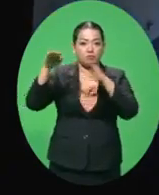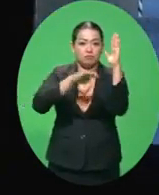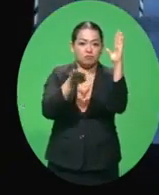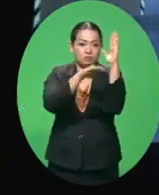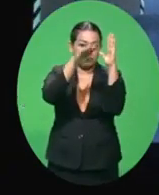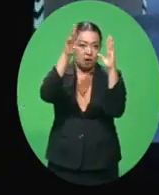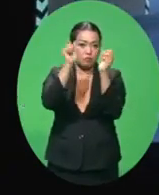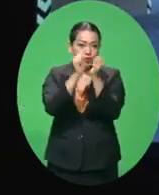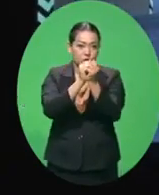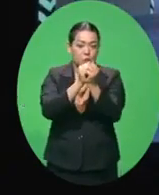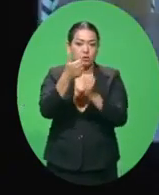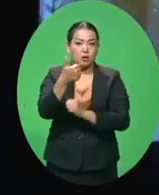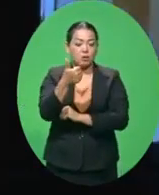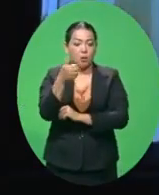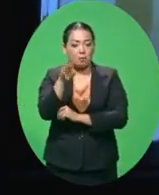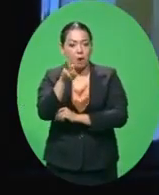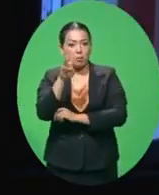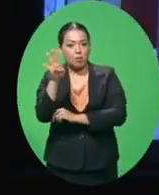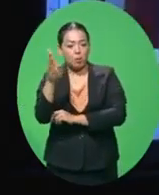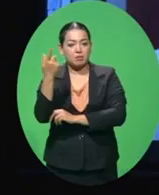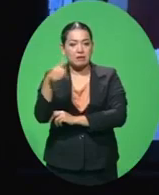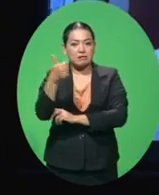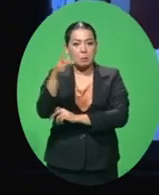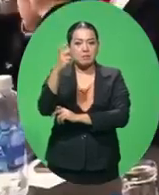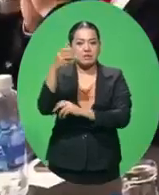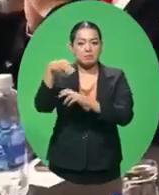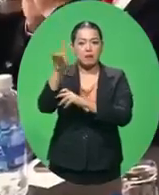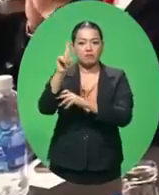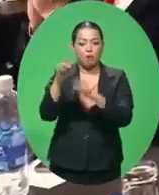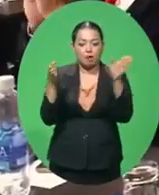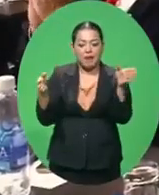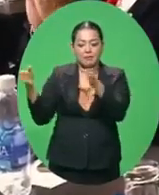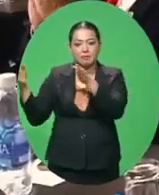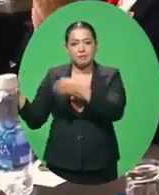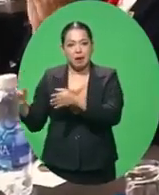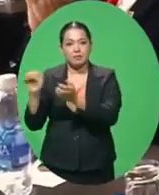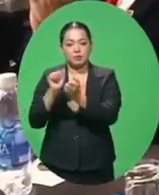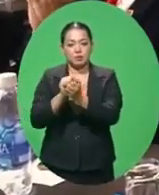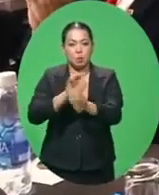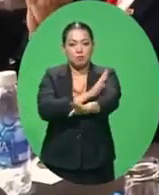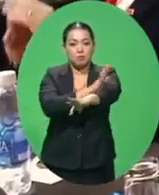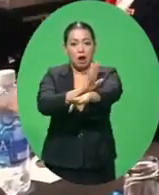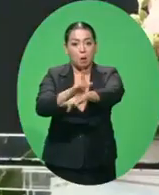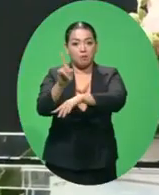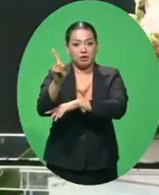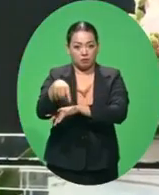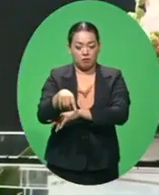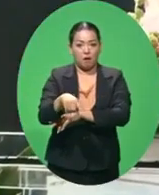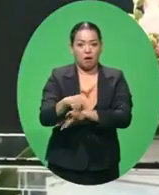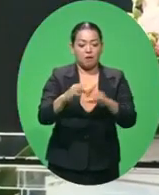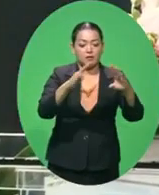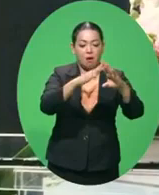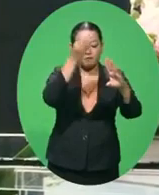từ 34 đến 69 m2, được trang bị đầy đủ thiết bị nội thất cao cấp, không gian xanh nổi bật với 4 tiện ích chính: công viên trung